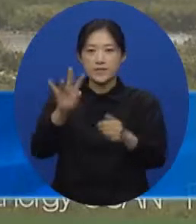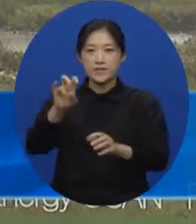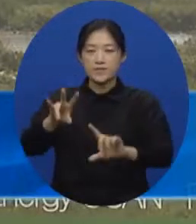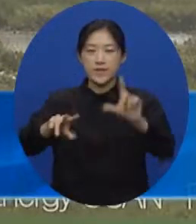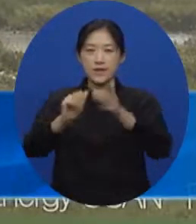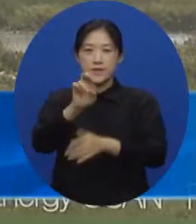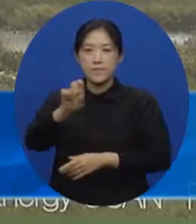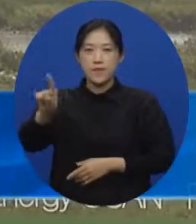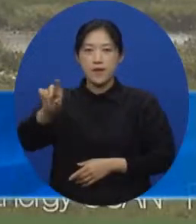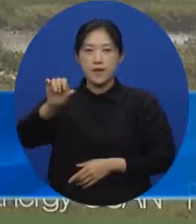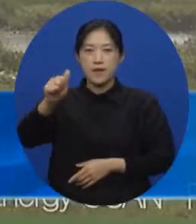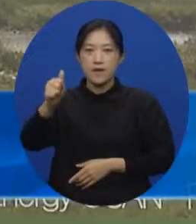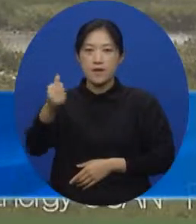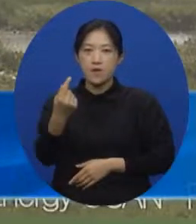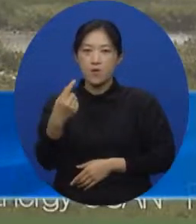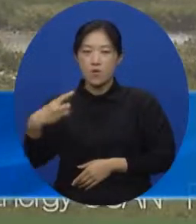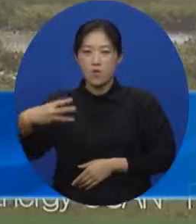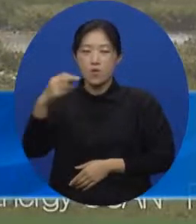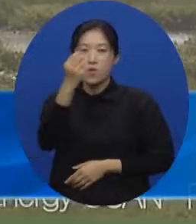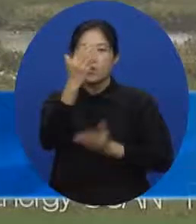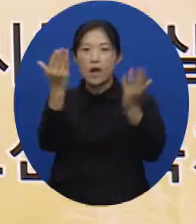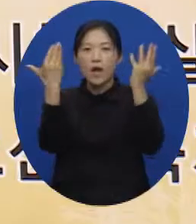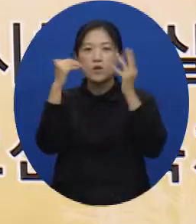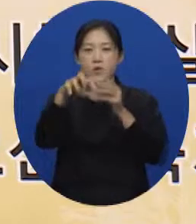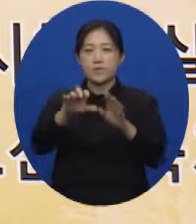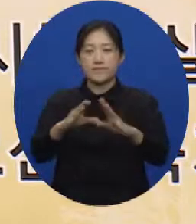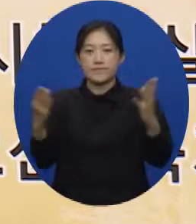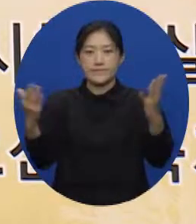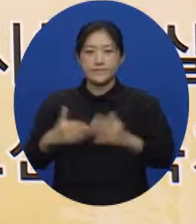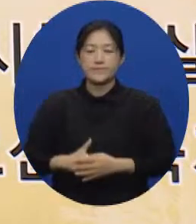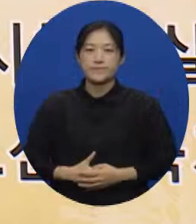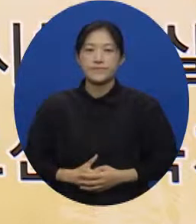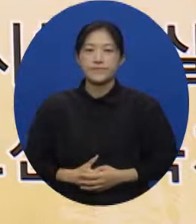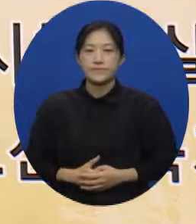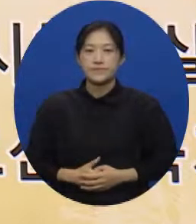24일 매울고등학교에서 열렸습니다.